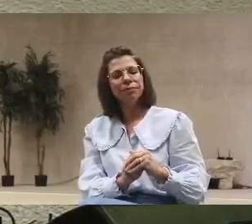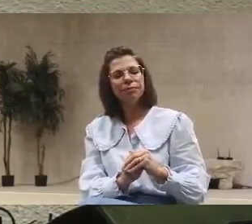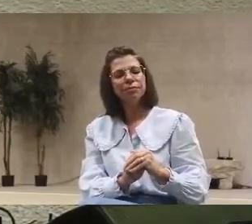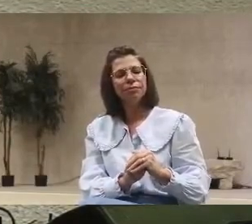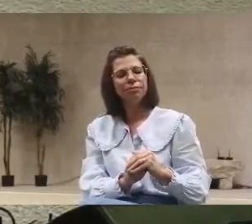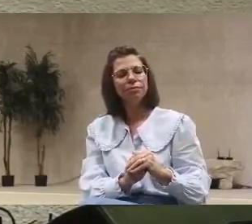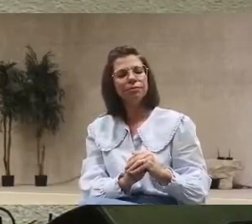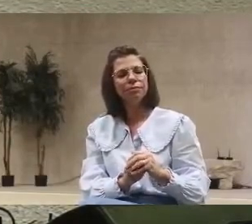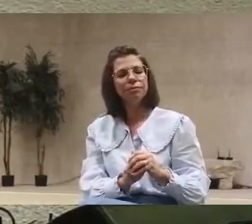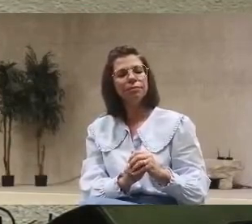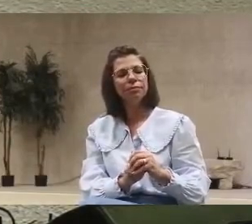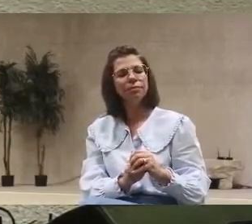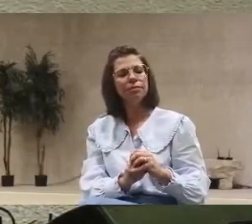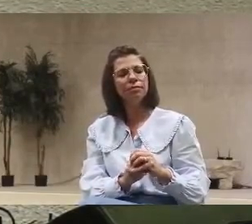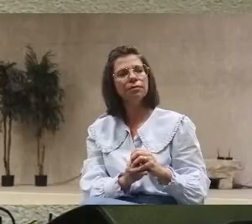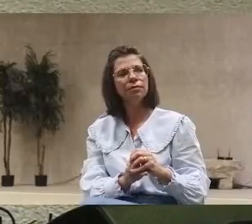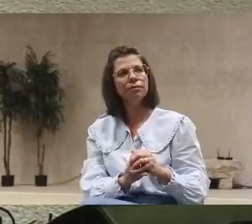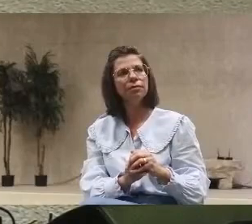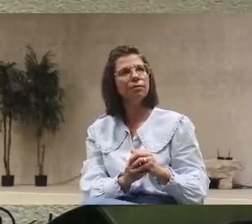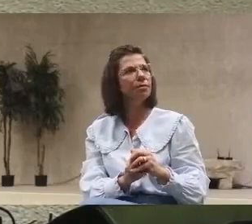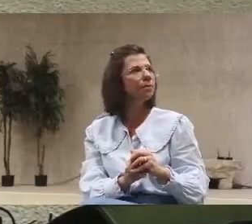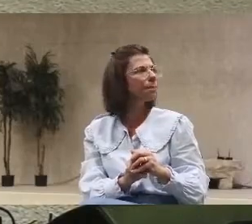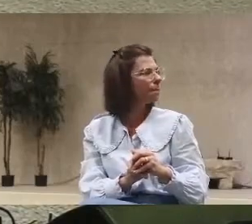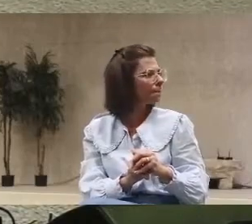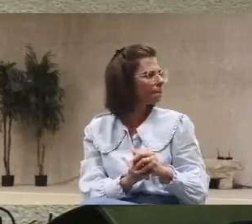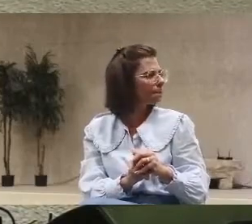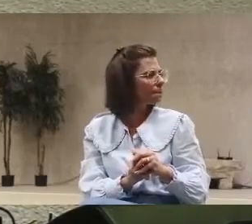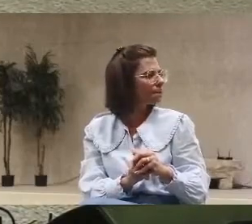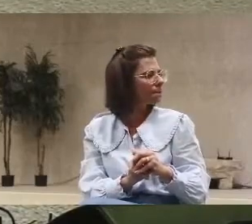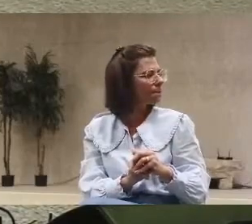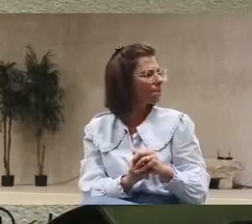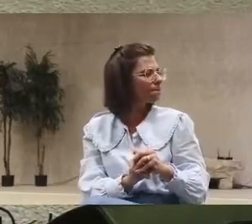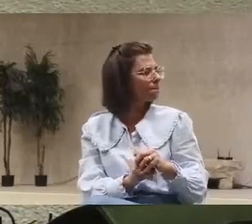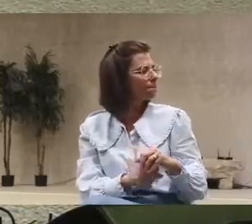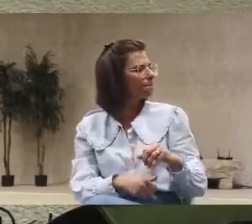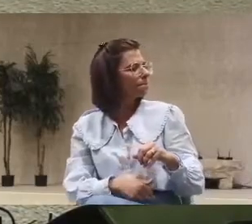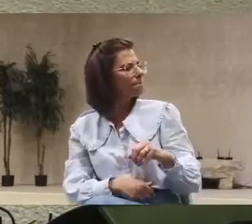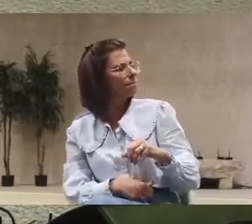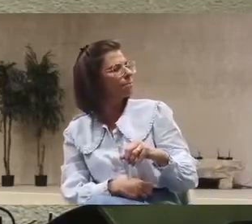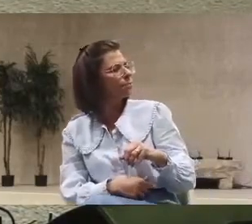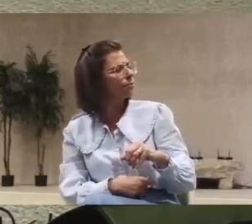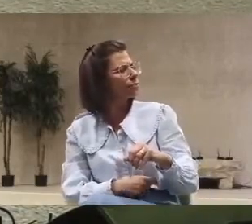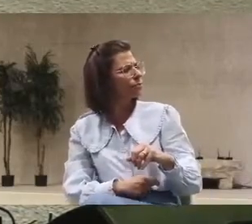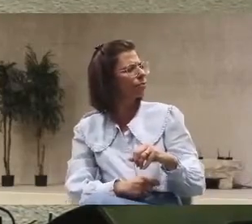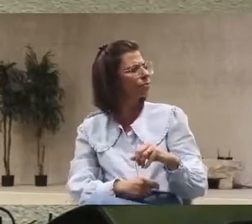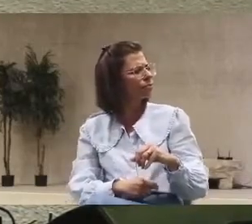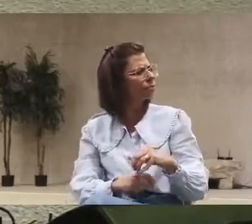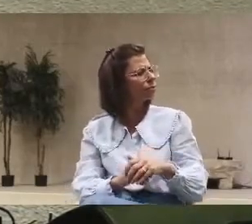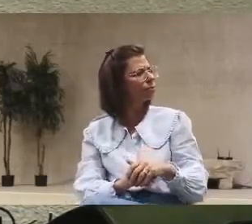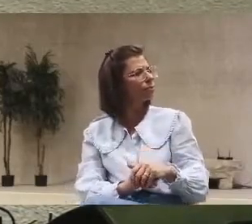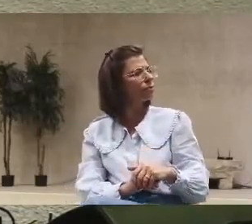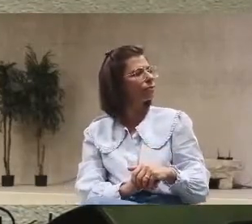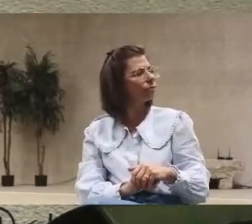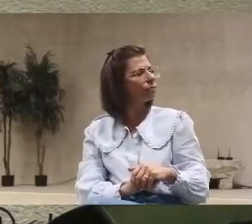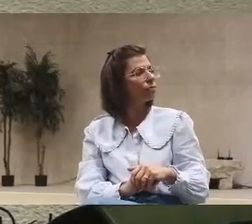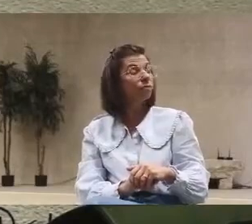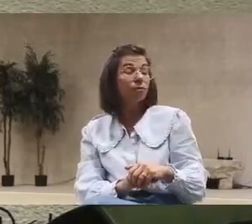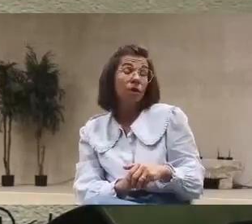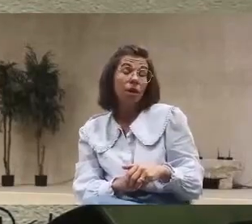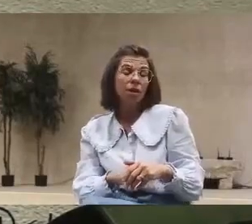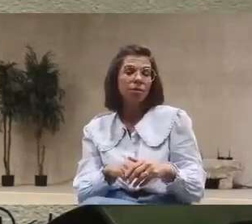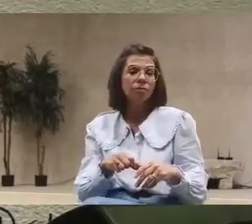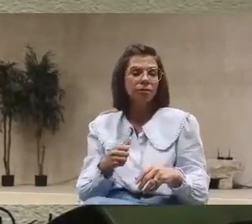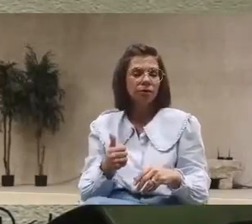Il m'arrive assez fréquemment que des gens posent, et c'est arrivé, même cette semaine, quelqu'un qui m'expose,